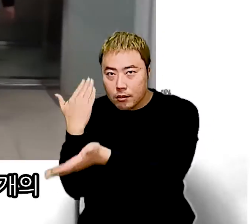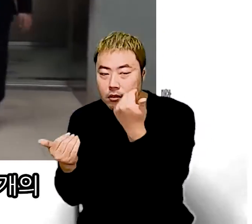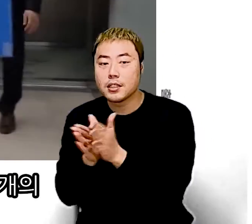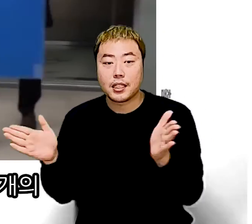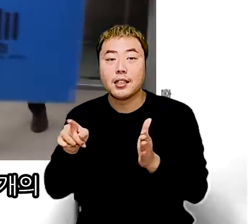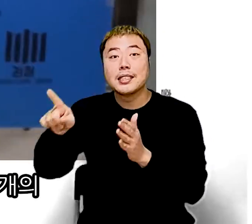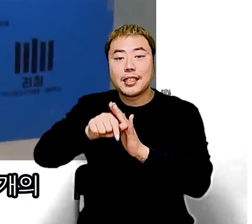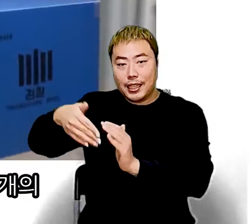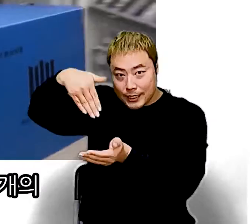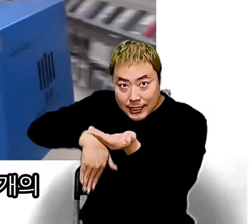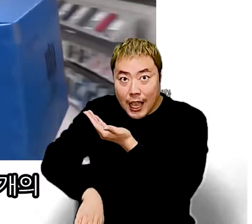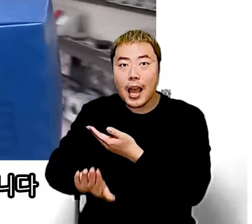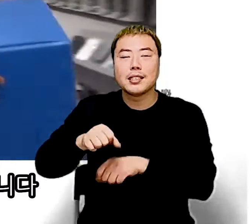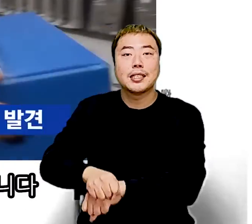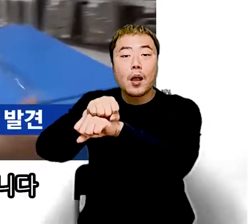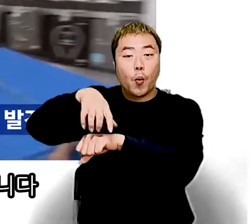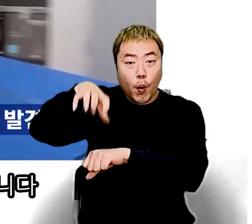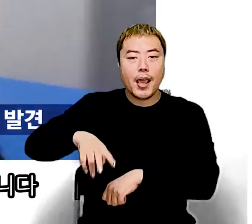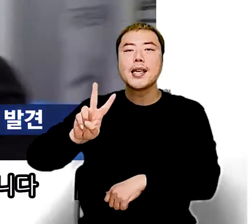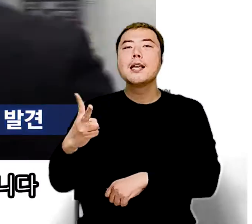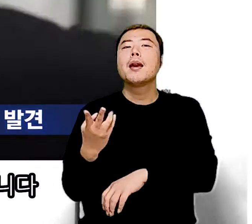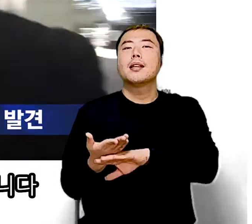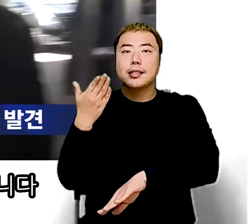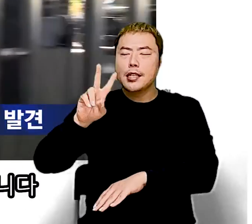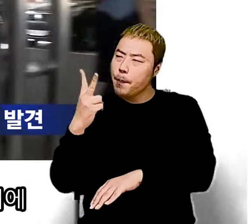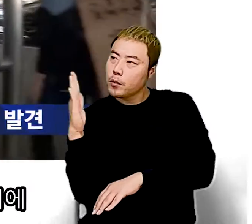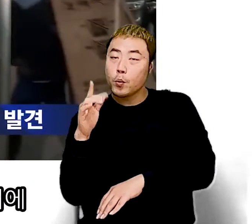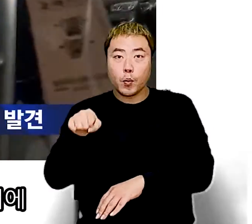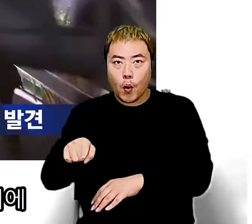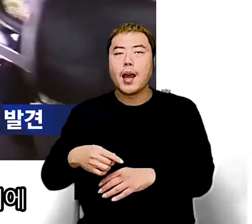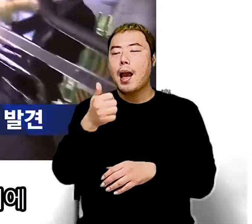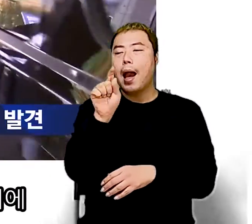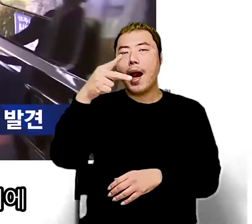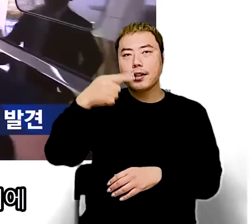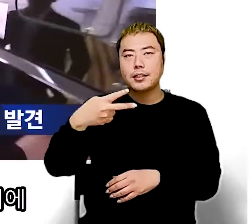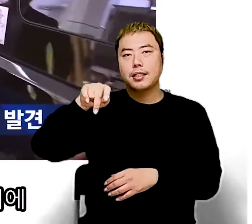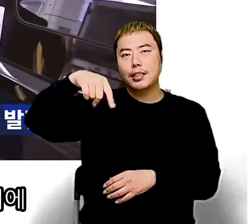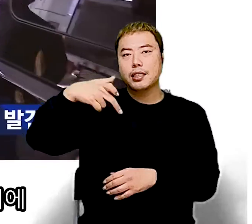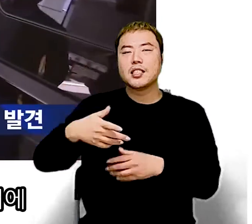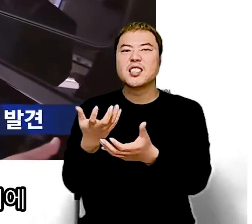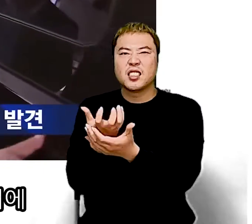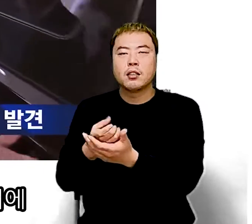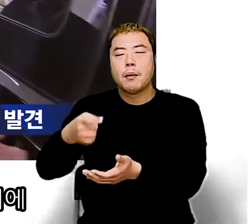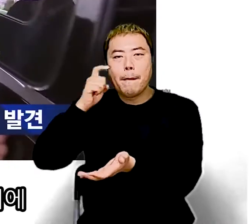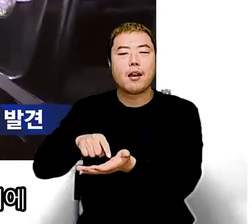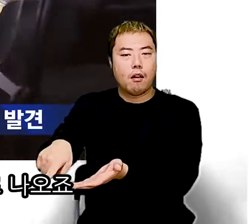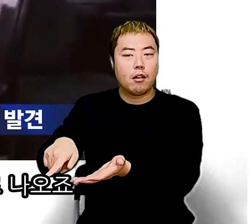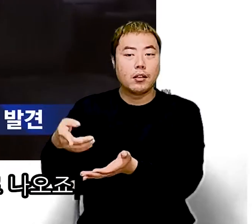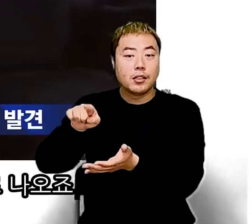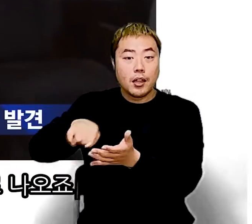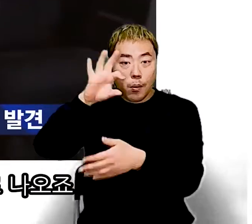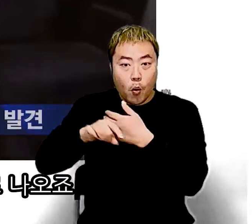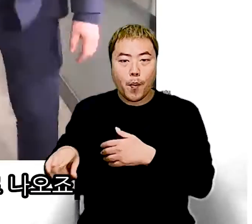이때 지하창고에서 200여 개의 외장 하드디스크를 발견합니다. 하드디스크에서는 전국 삼성전자 서비스